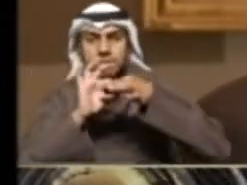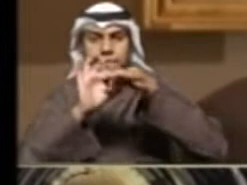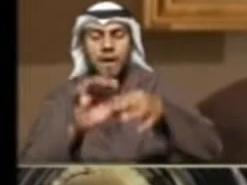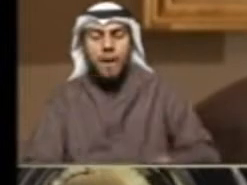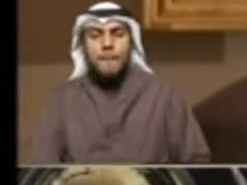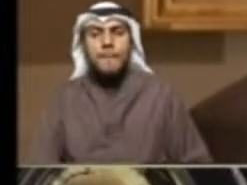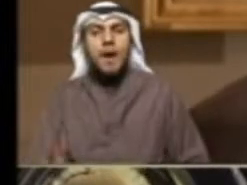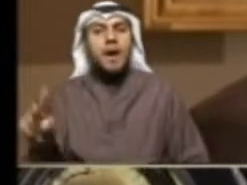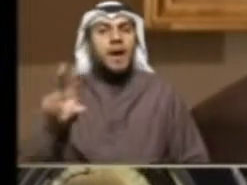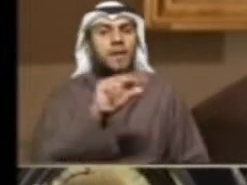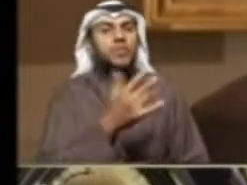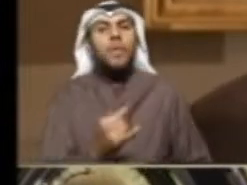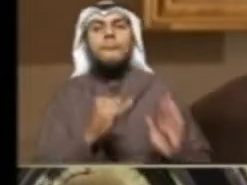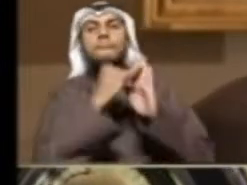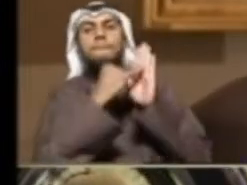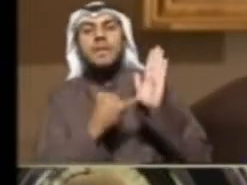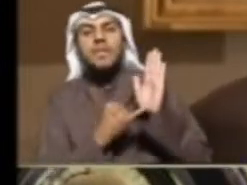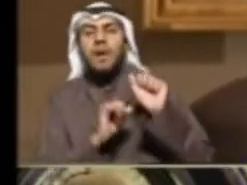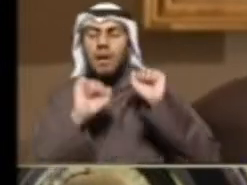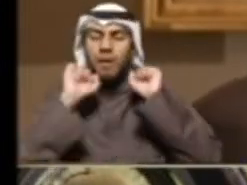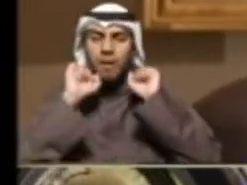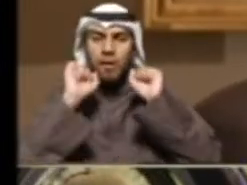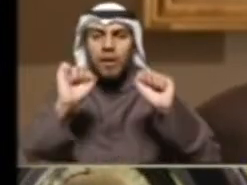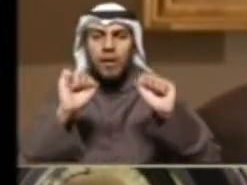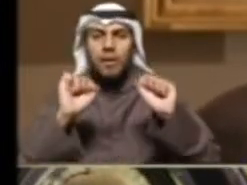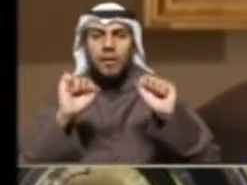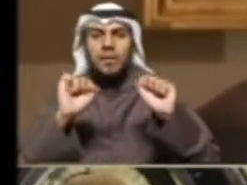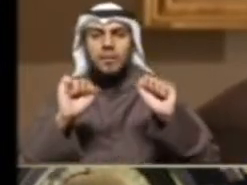المتحدة وعدم التدخل في شؤون الآخرين، وفي نفس الوقت